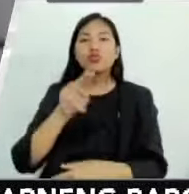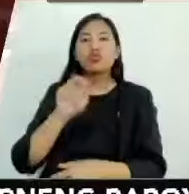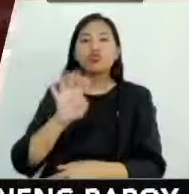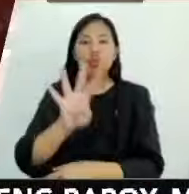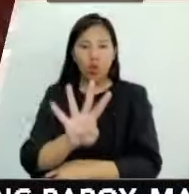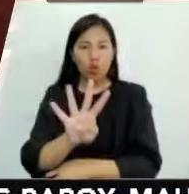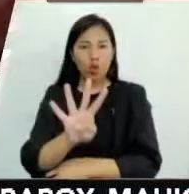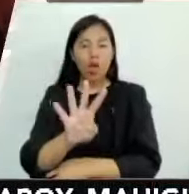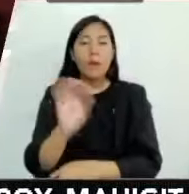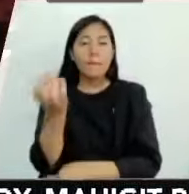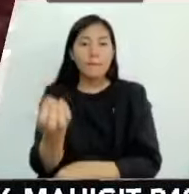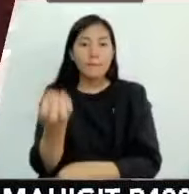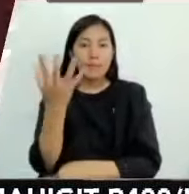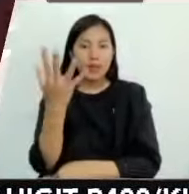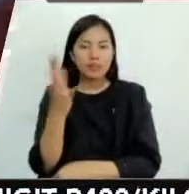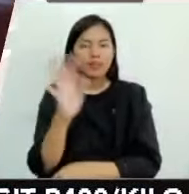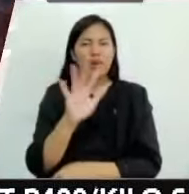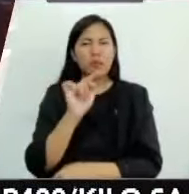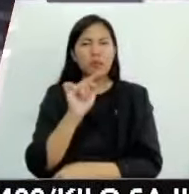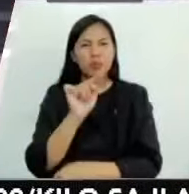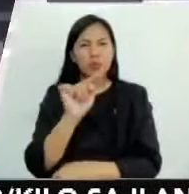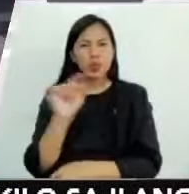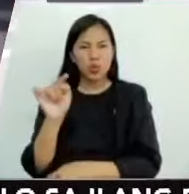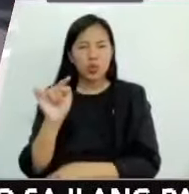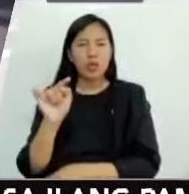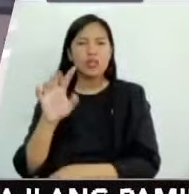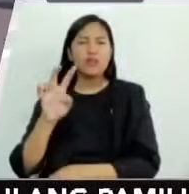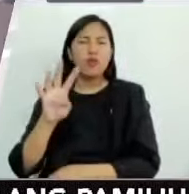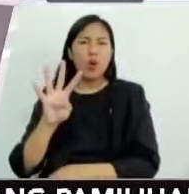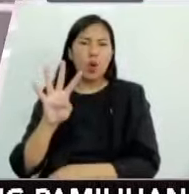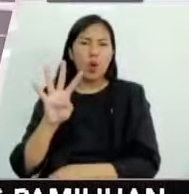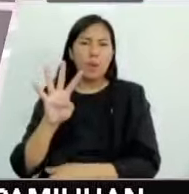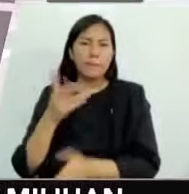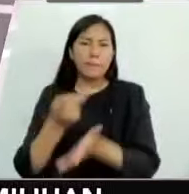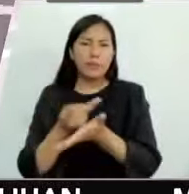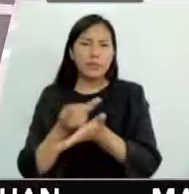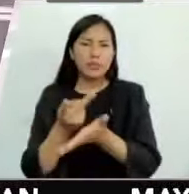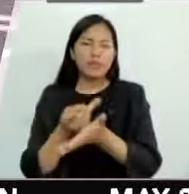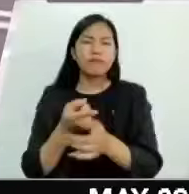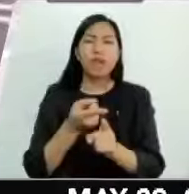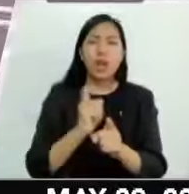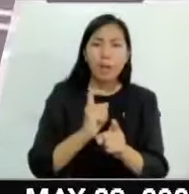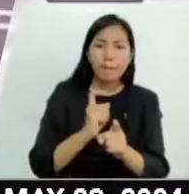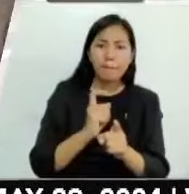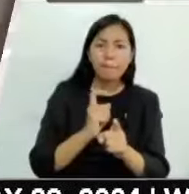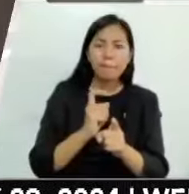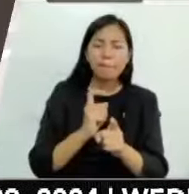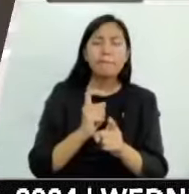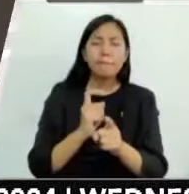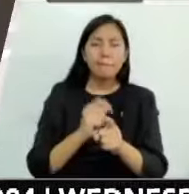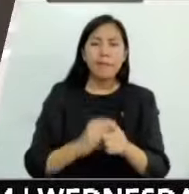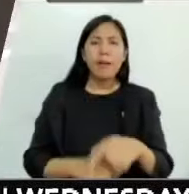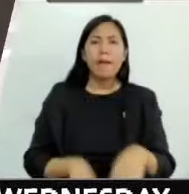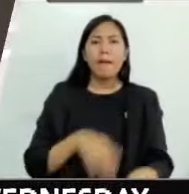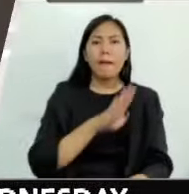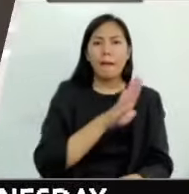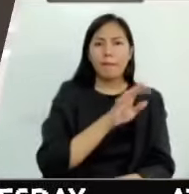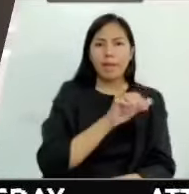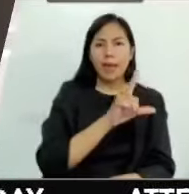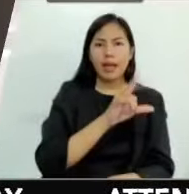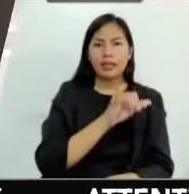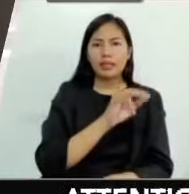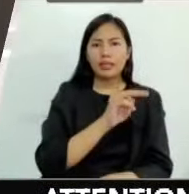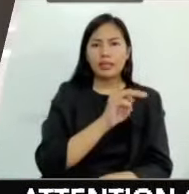pesos ang dagdag toll sa closed system o yung mula Balintawak hanggang Marilao, Bulacan. Ang bagong toll fee simula 74 pesos